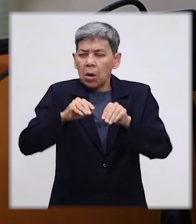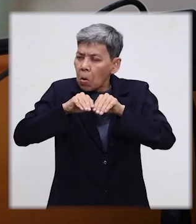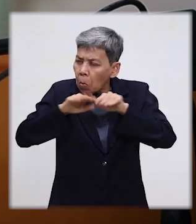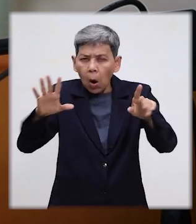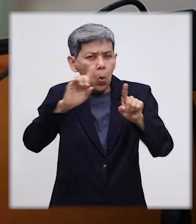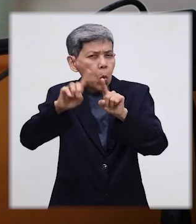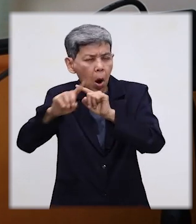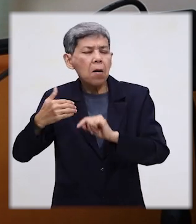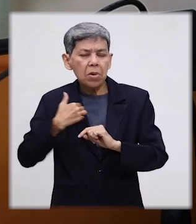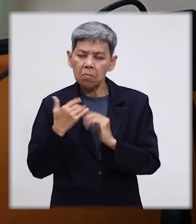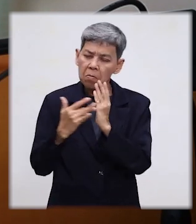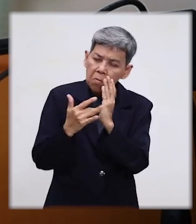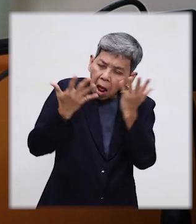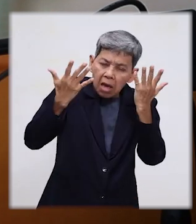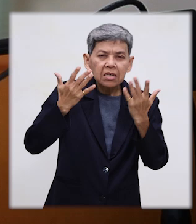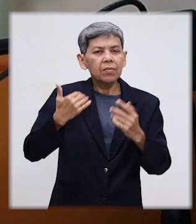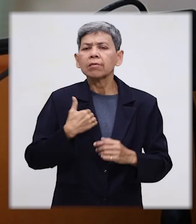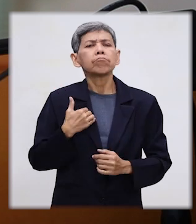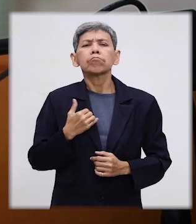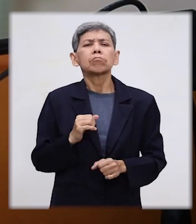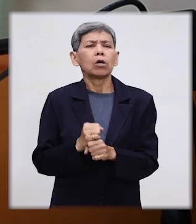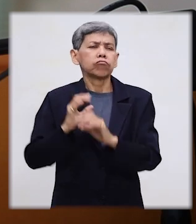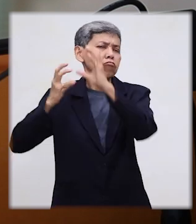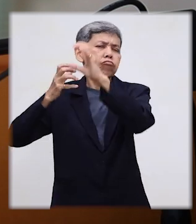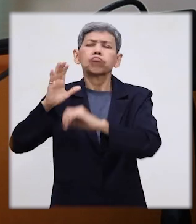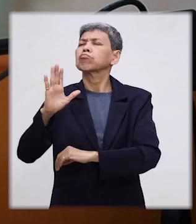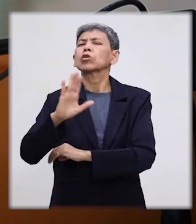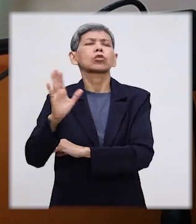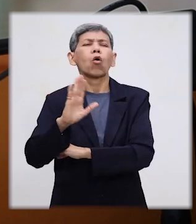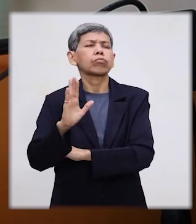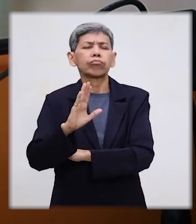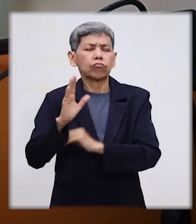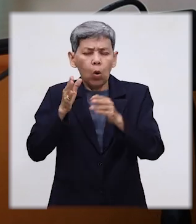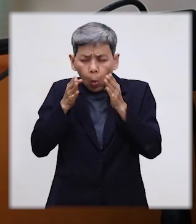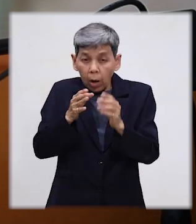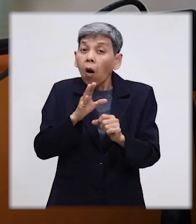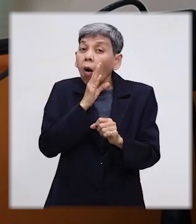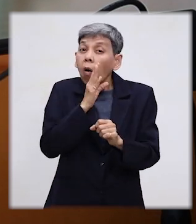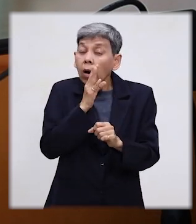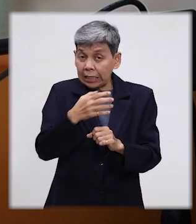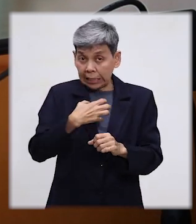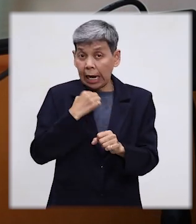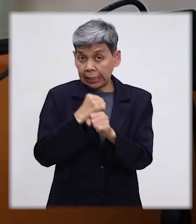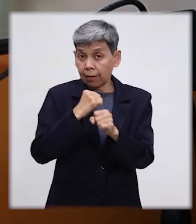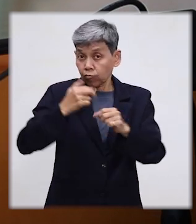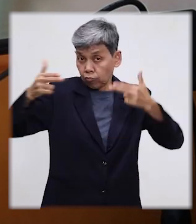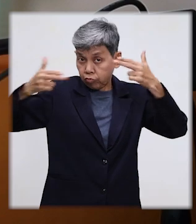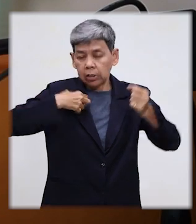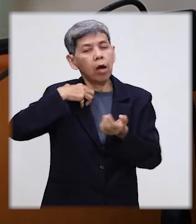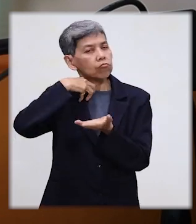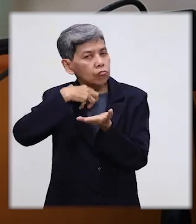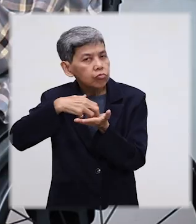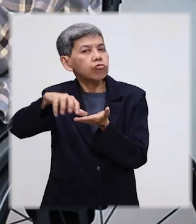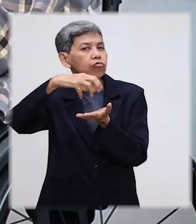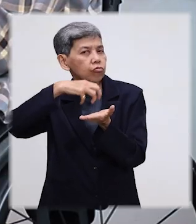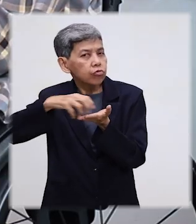ใช่ค่ะ ผมบอกเลยว่าไม่จำเป็นต้องเป็นภาพยนตร์อย่างเดียวถ้าหมายถึงว่าถ้าอยากเป็นนักเล่าเรื่องเน